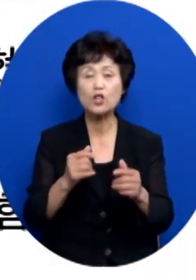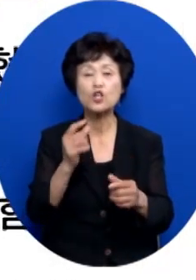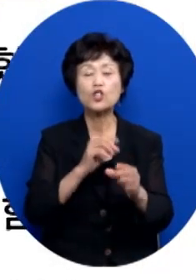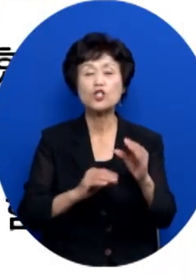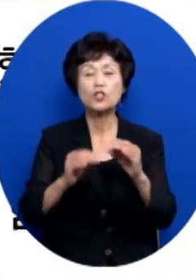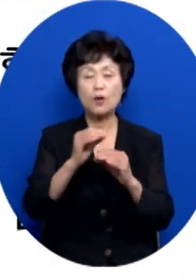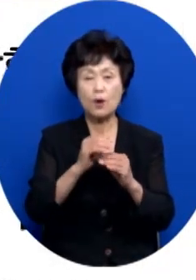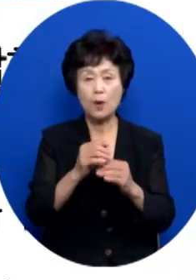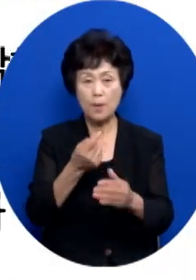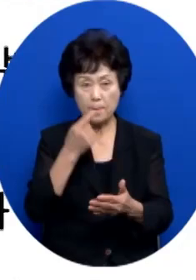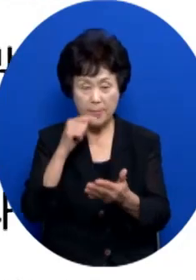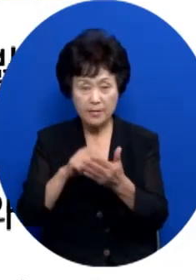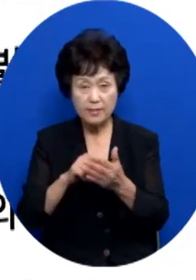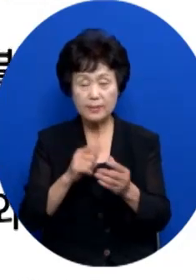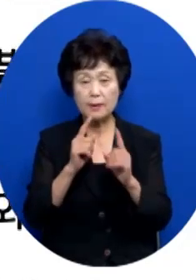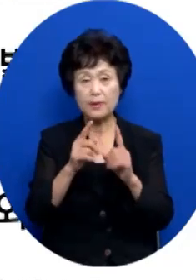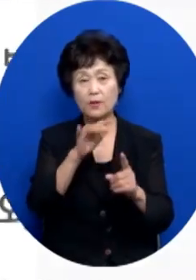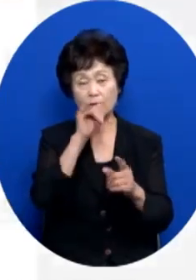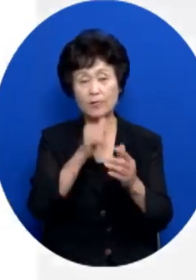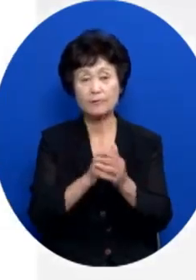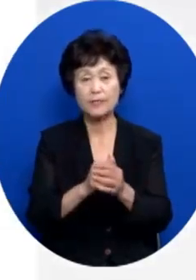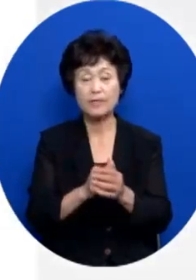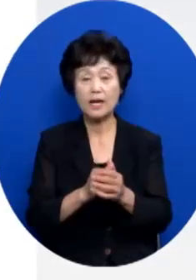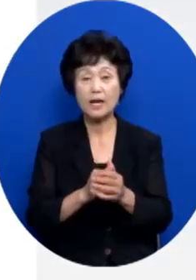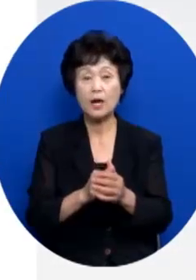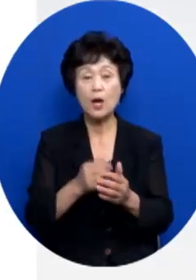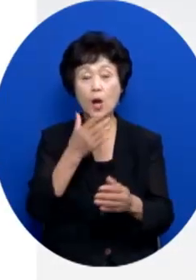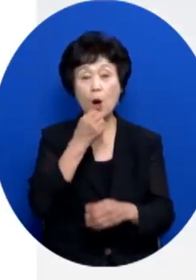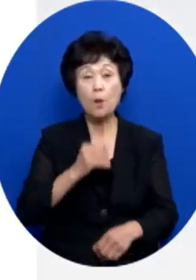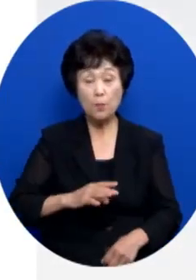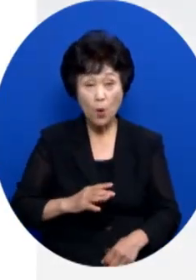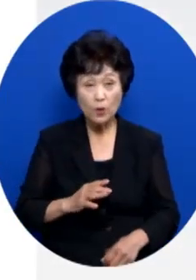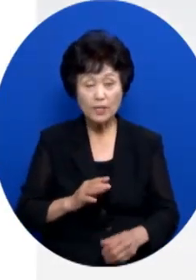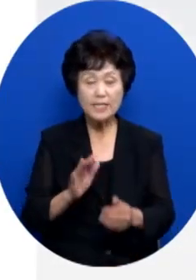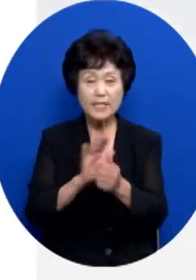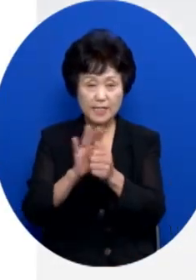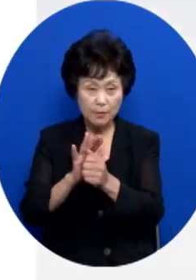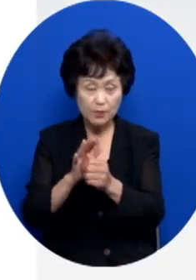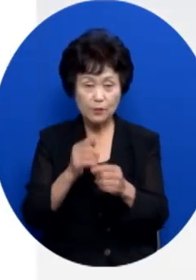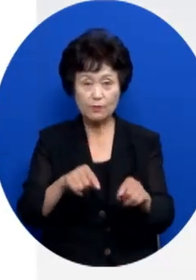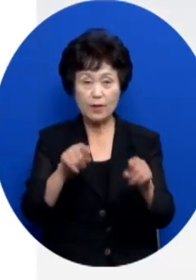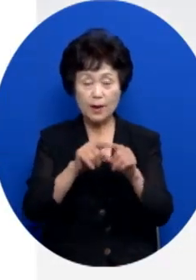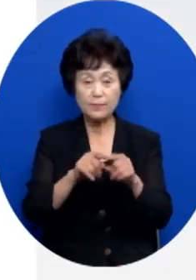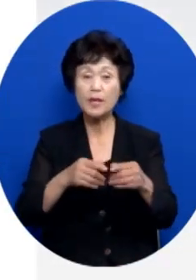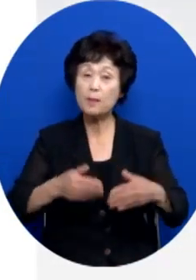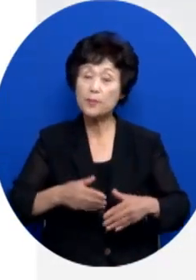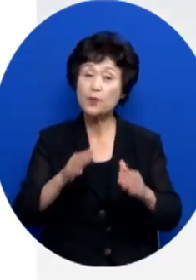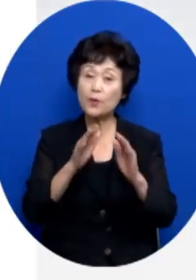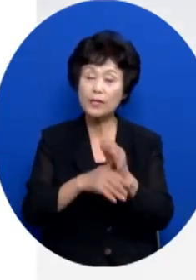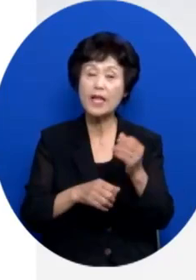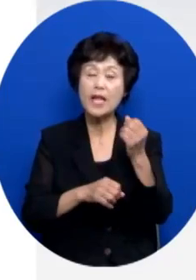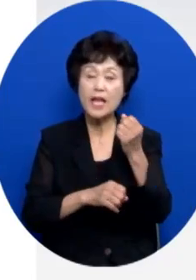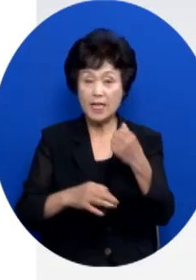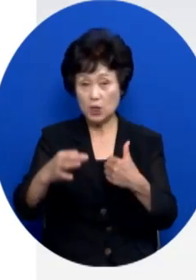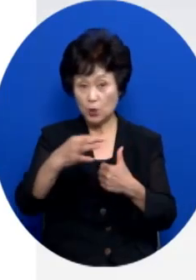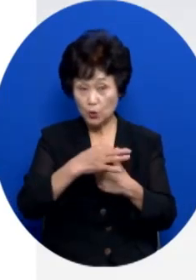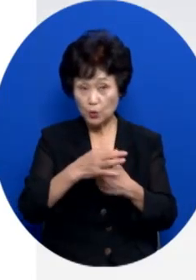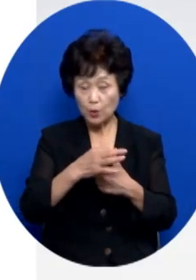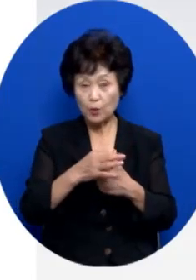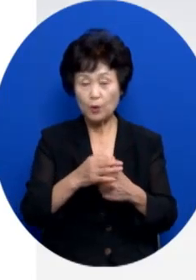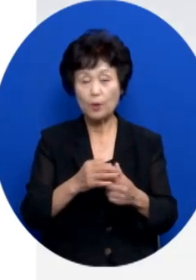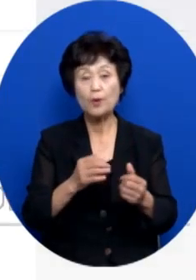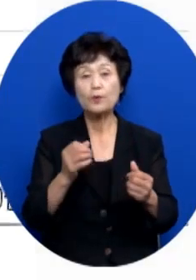전했습니다. 서울시는 조사 완료 가구를 대상으로 복지 서비스 연계 조치와 함께 필요시 기초생활수급과